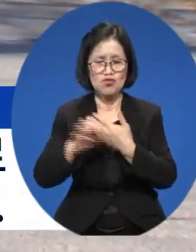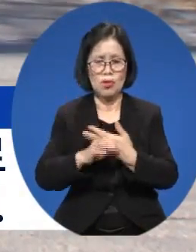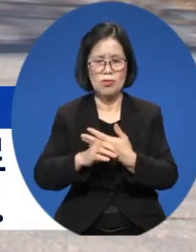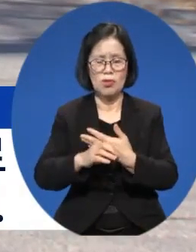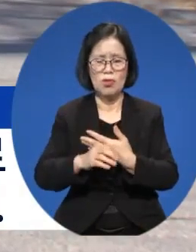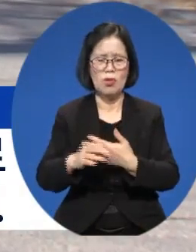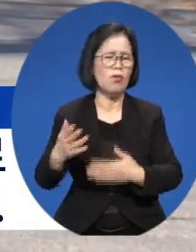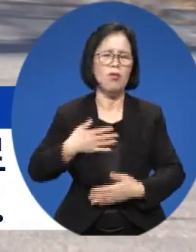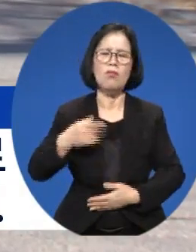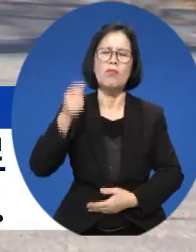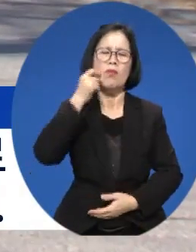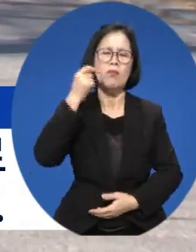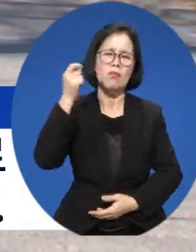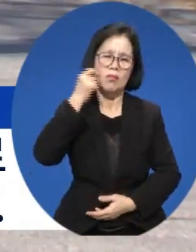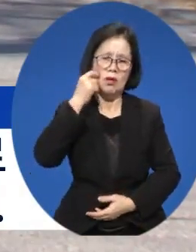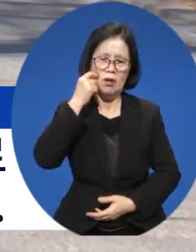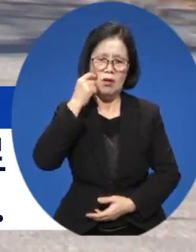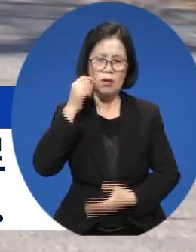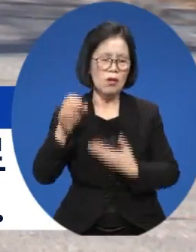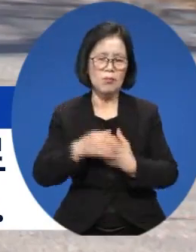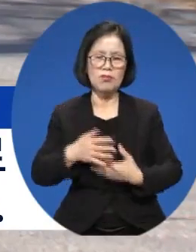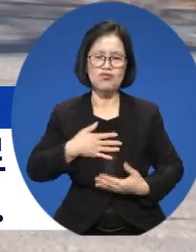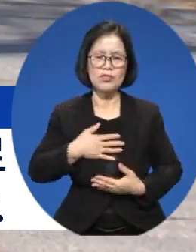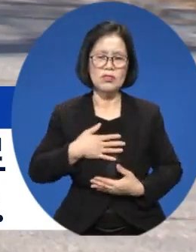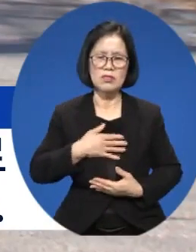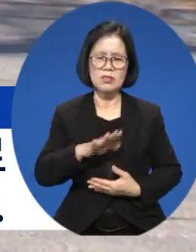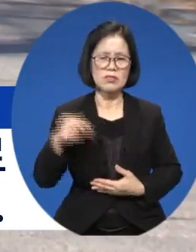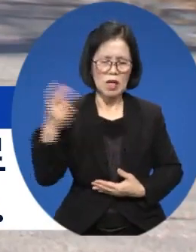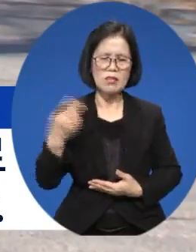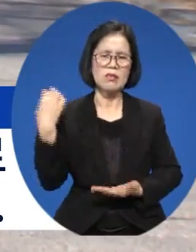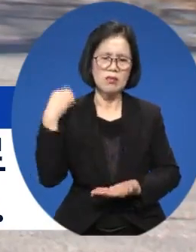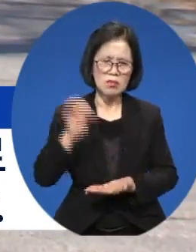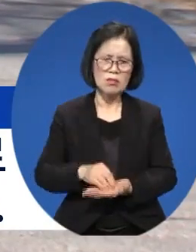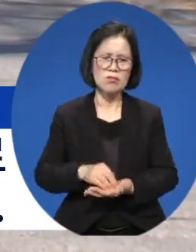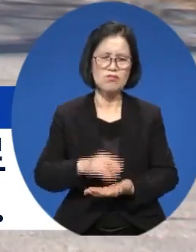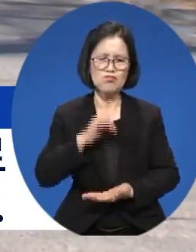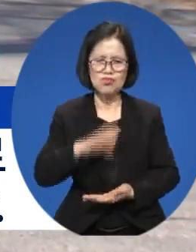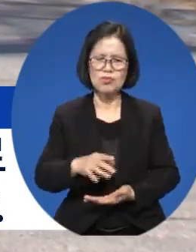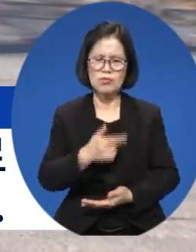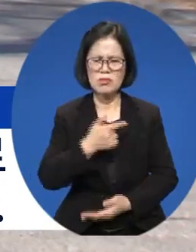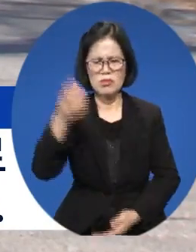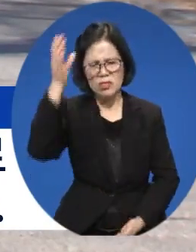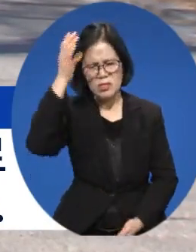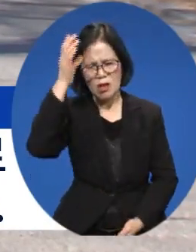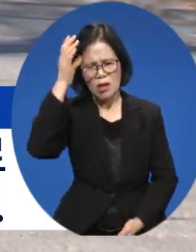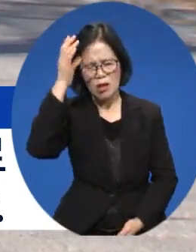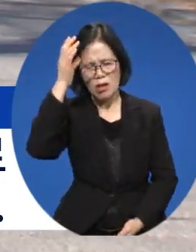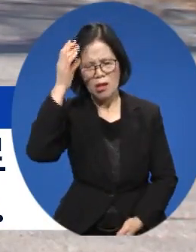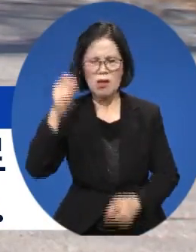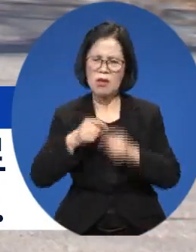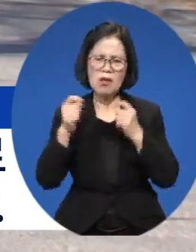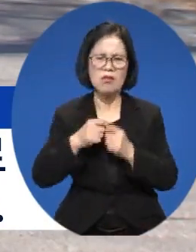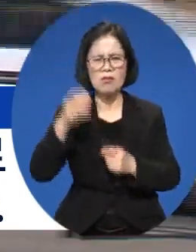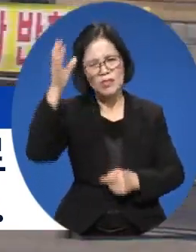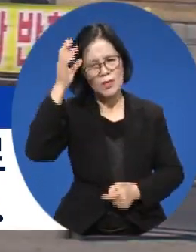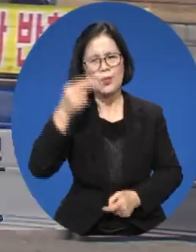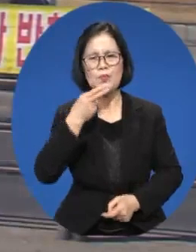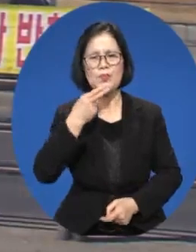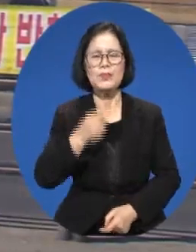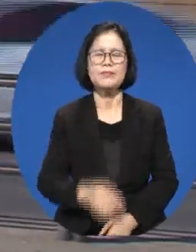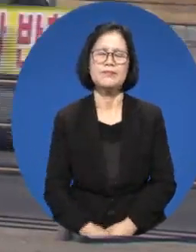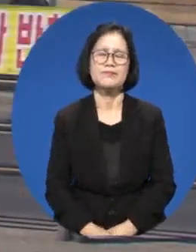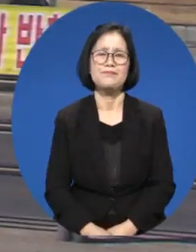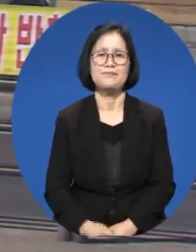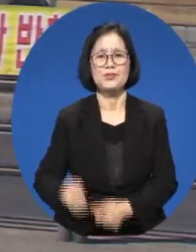야우리 못하겠다 이렇게 나오면 은 저희는 다시 원점으로 돌아가 되는 뭐 그런 기대를 저 개인적인 하고 있지는 않습니다